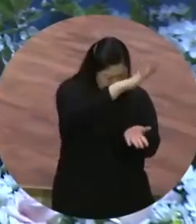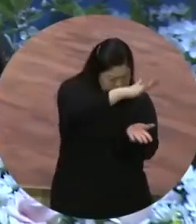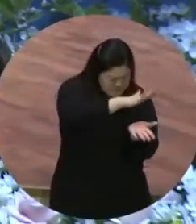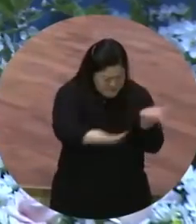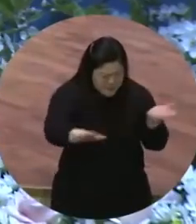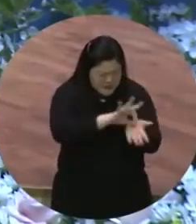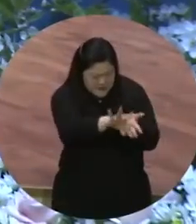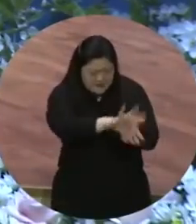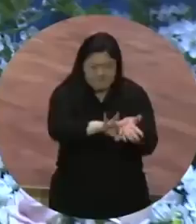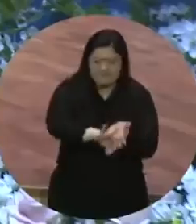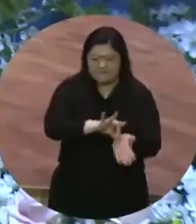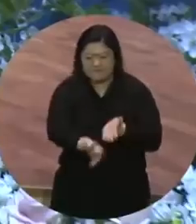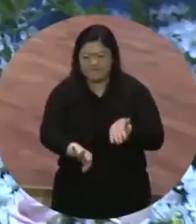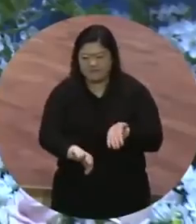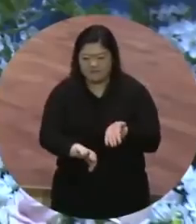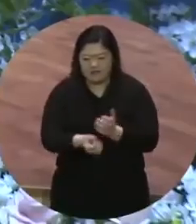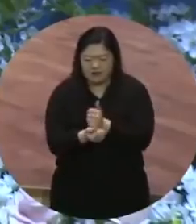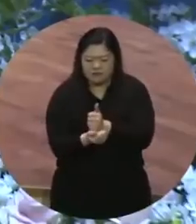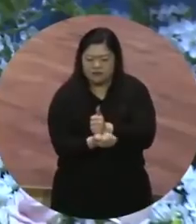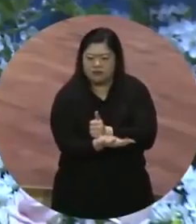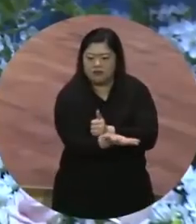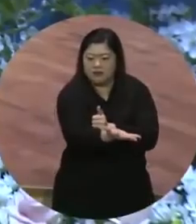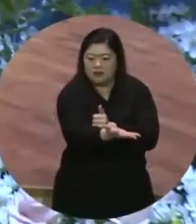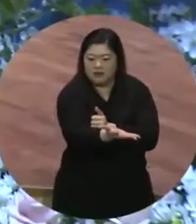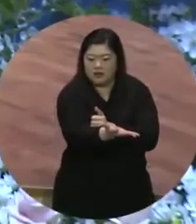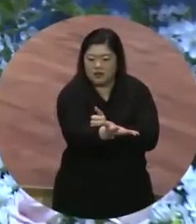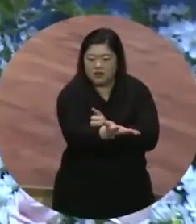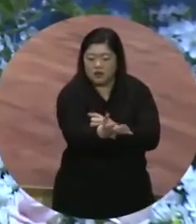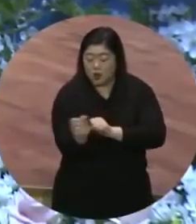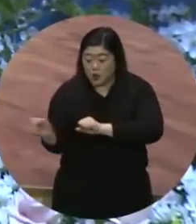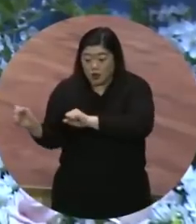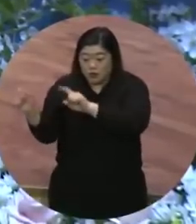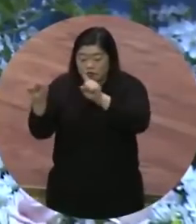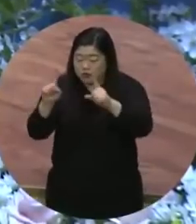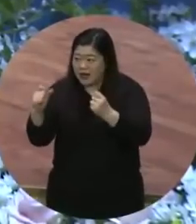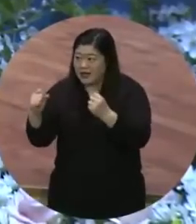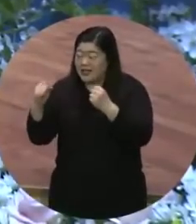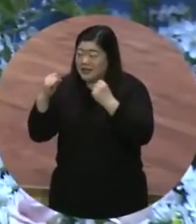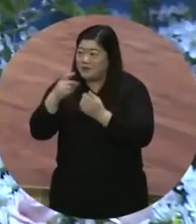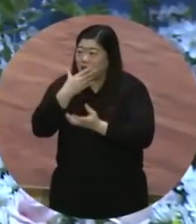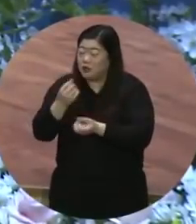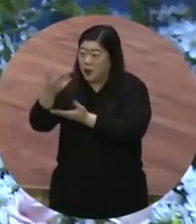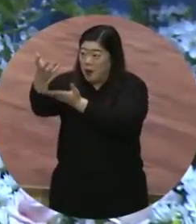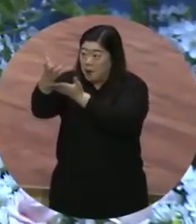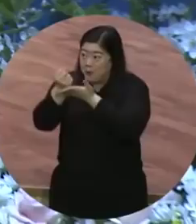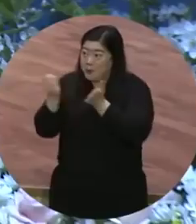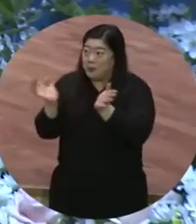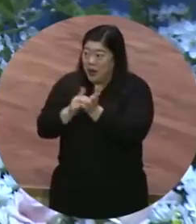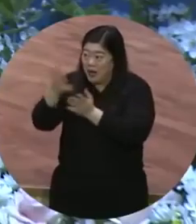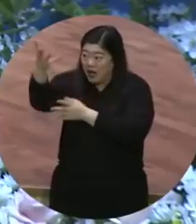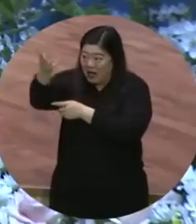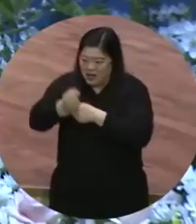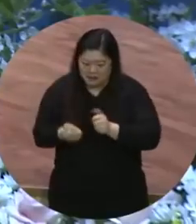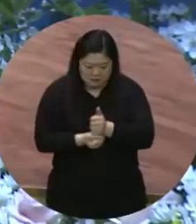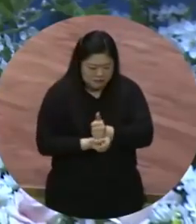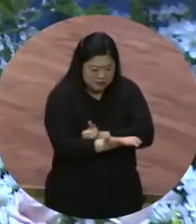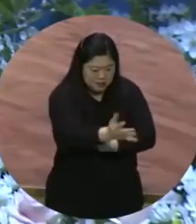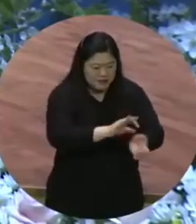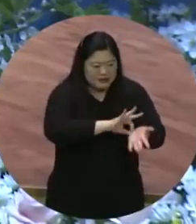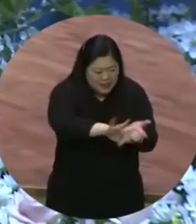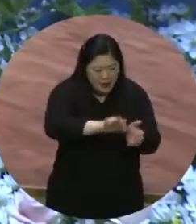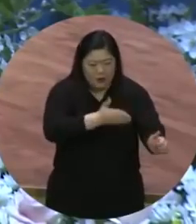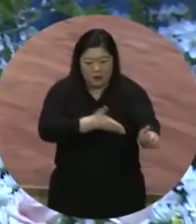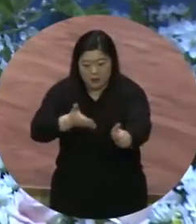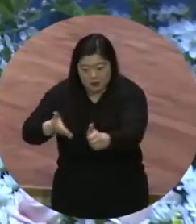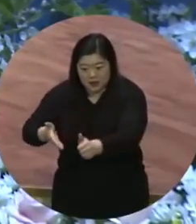또 새로운 부활의 기쁨을 새로운 시작을 해야 되겠다. 부활의 주님과 함께 동행하는